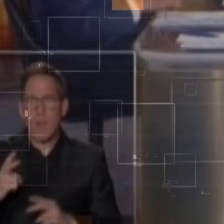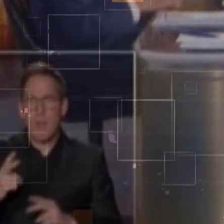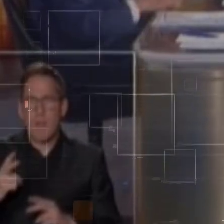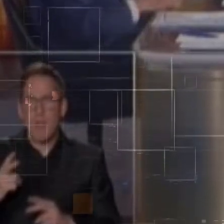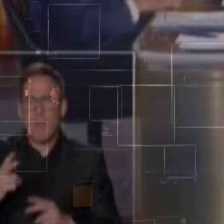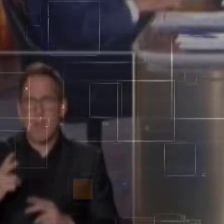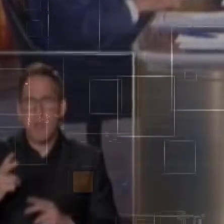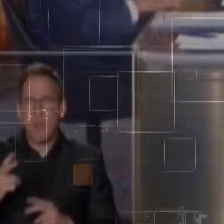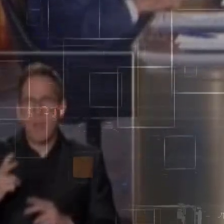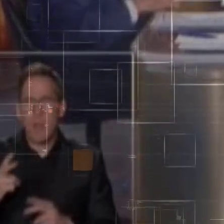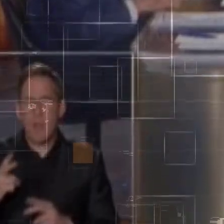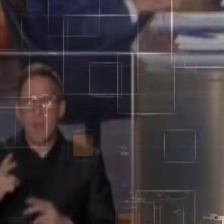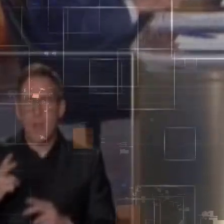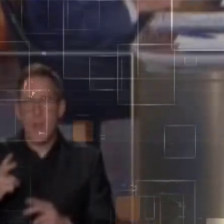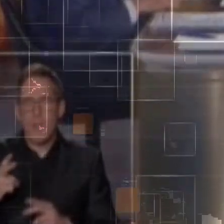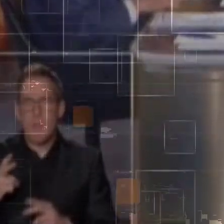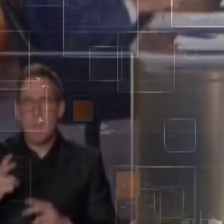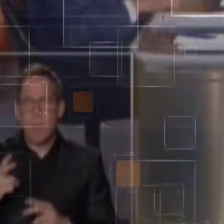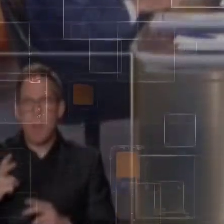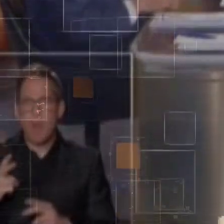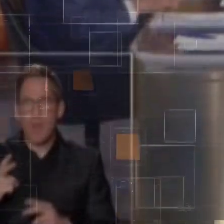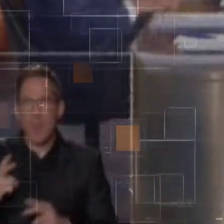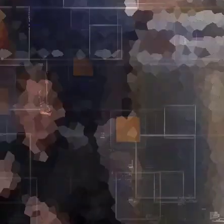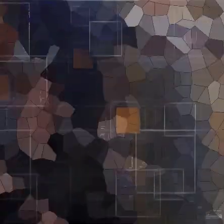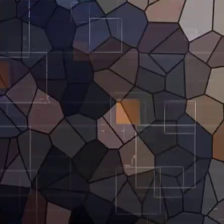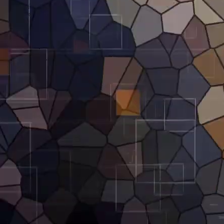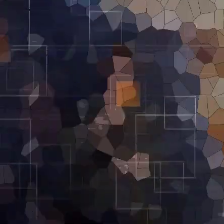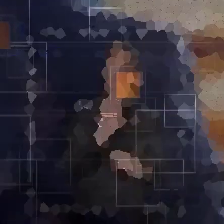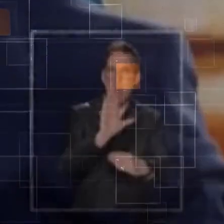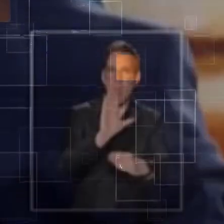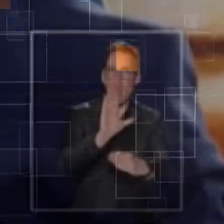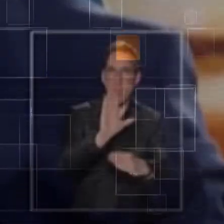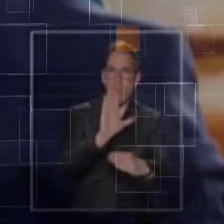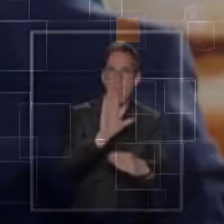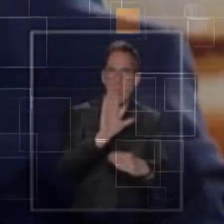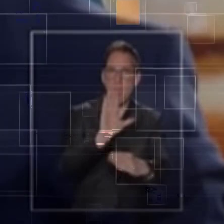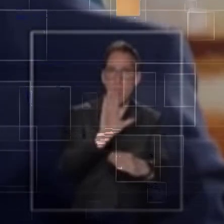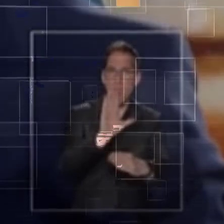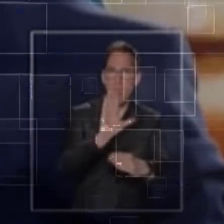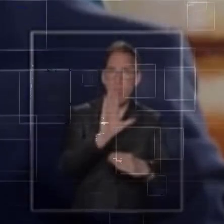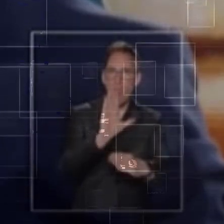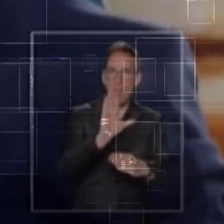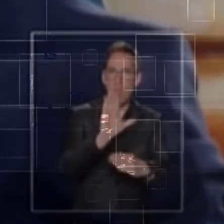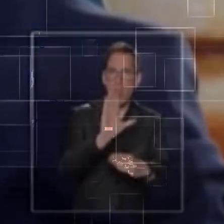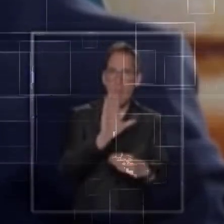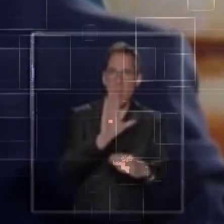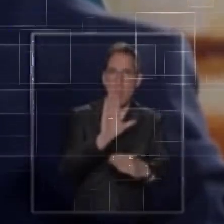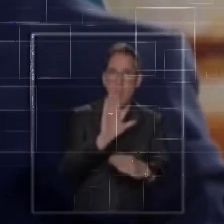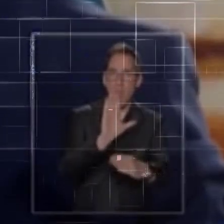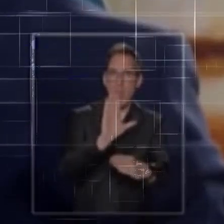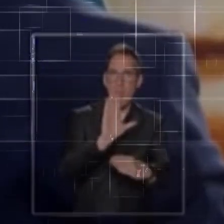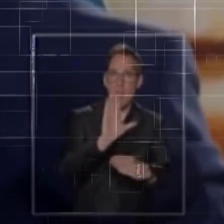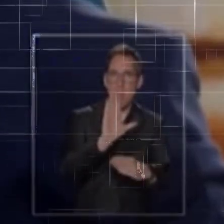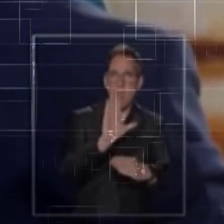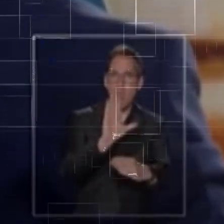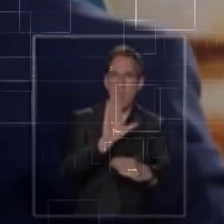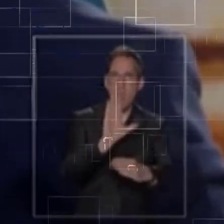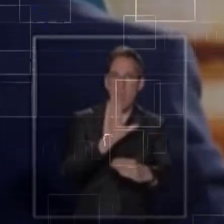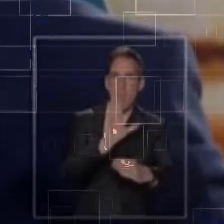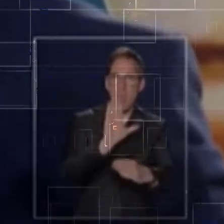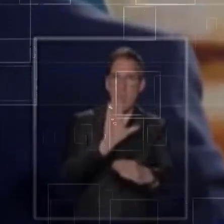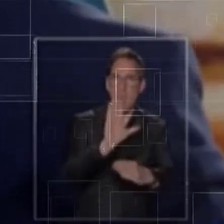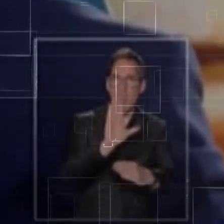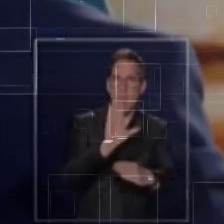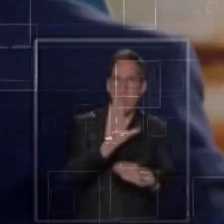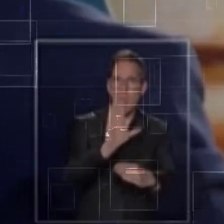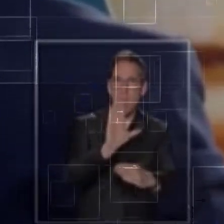et Marine Le Pen s'affrontent à nouveau. Le premier tente de briguer un second mandat à l'Élysée, tandis que la seconde aspire à